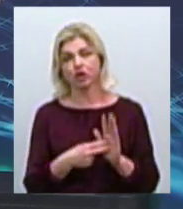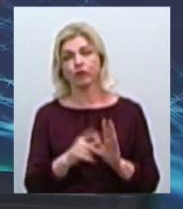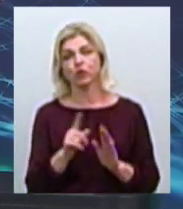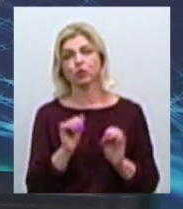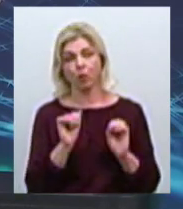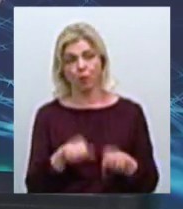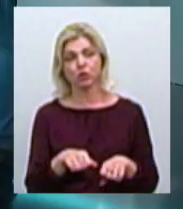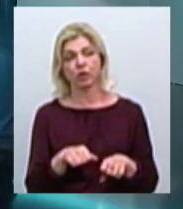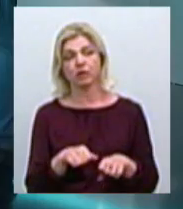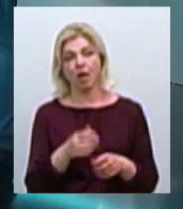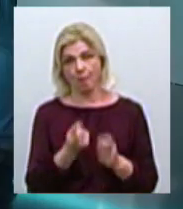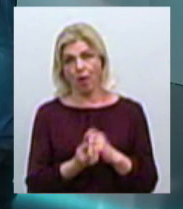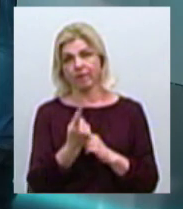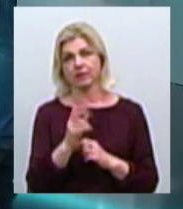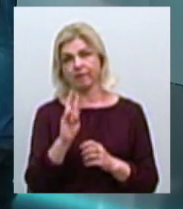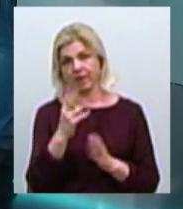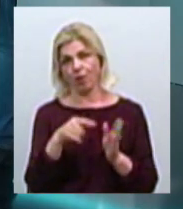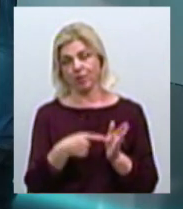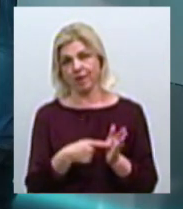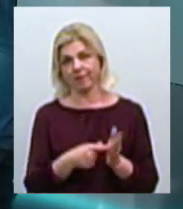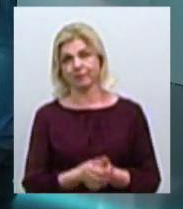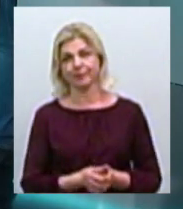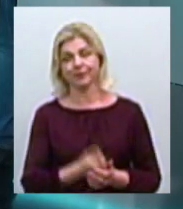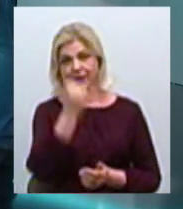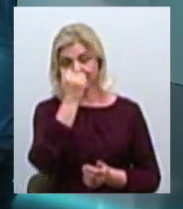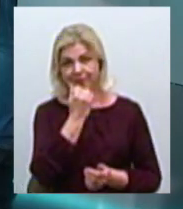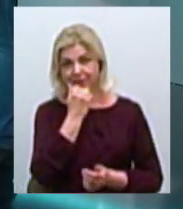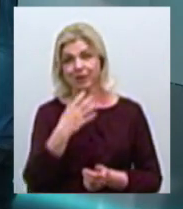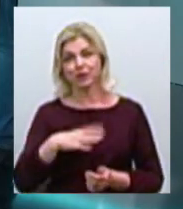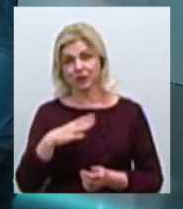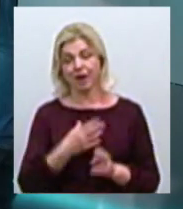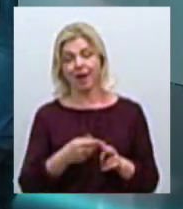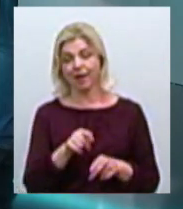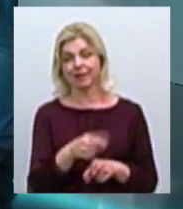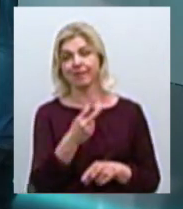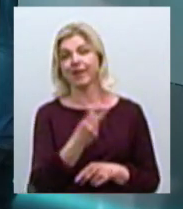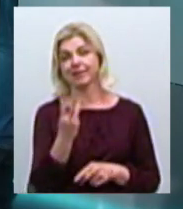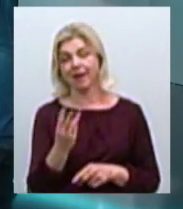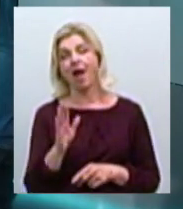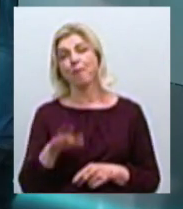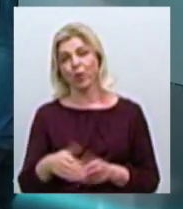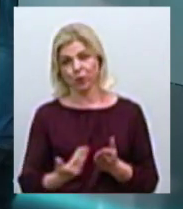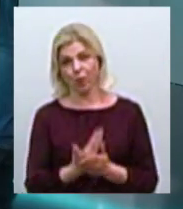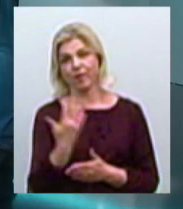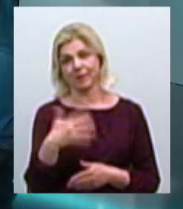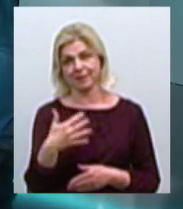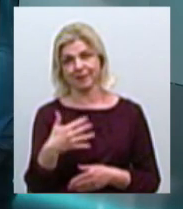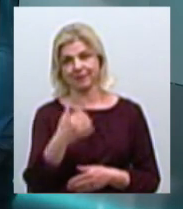появиться в городе Николаеве. Дякую. Чекаємо ці 23, ну а потім і нові 50.